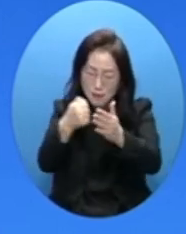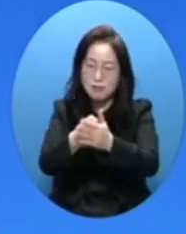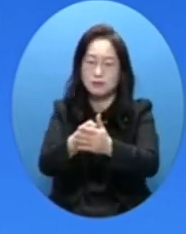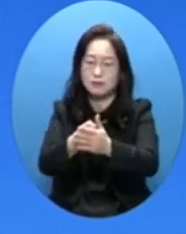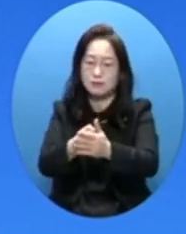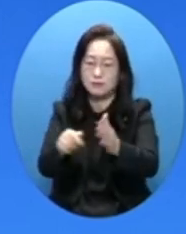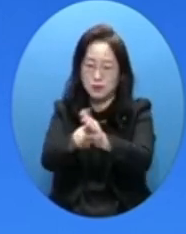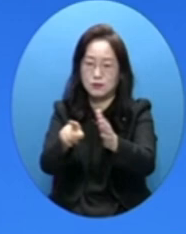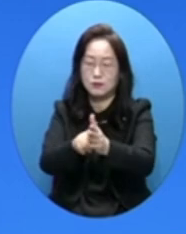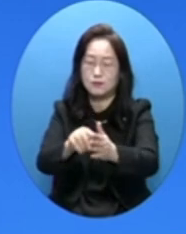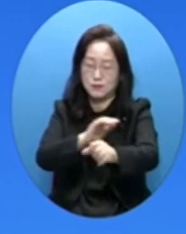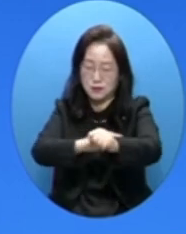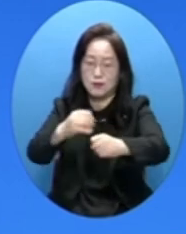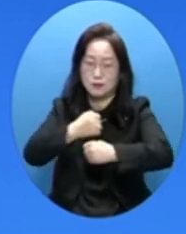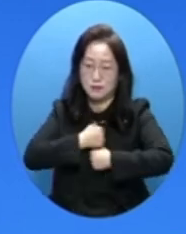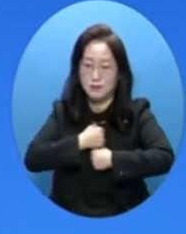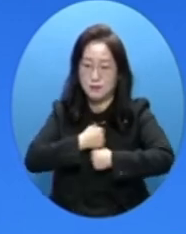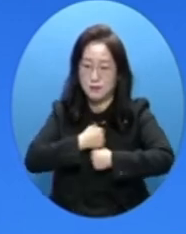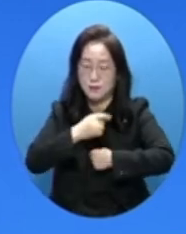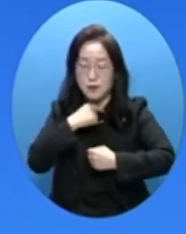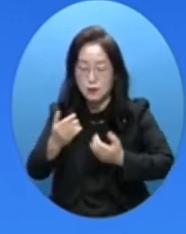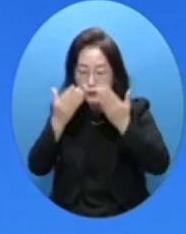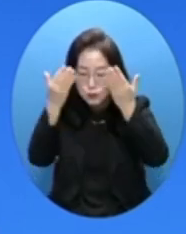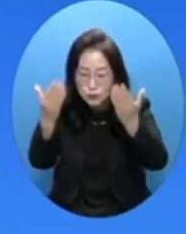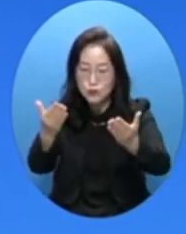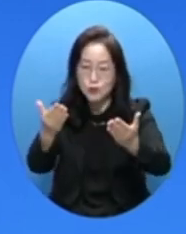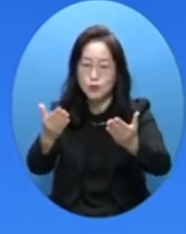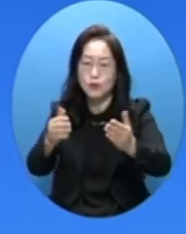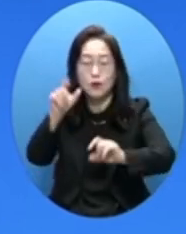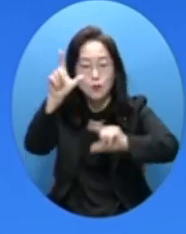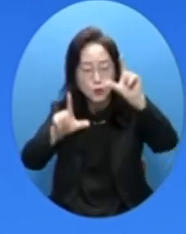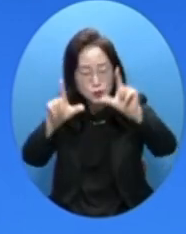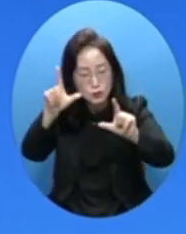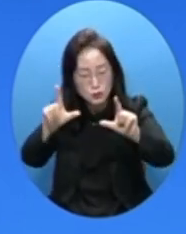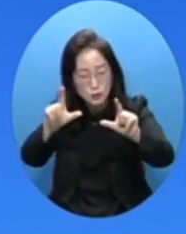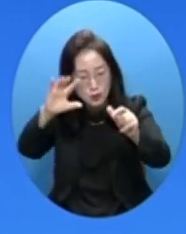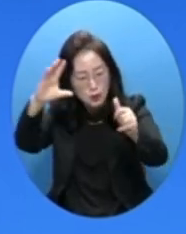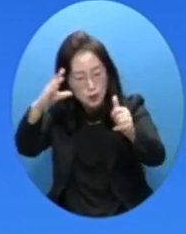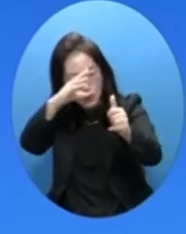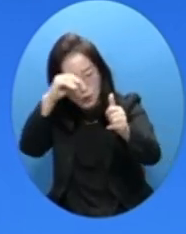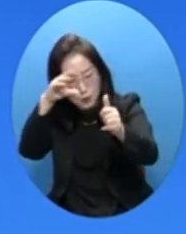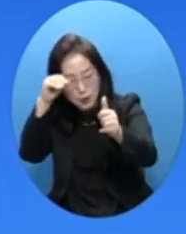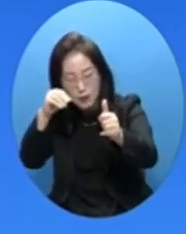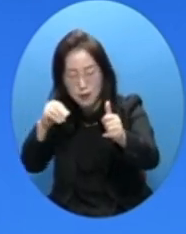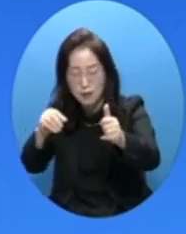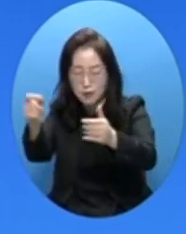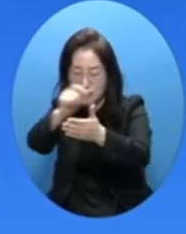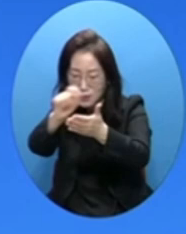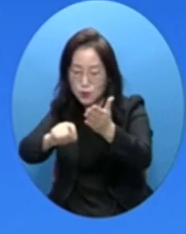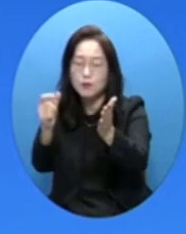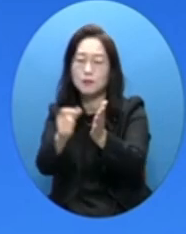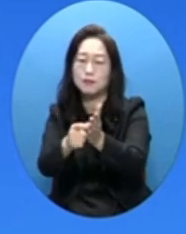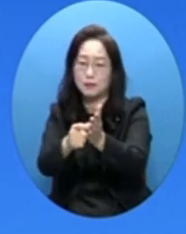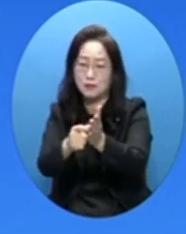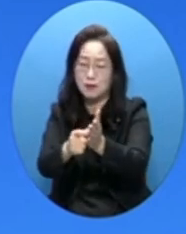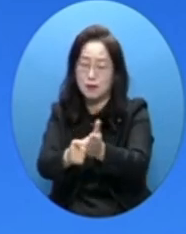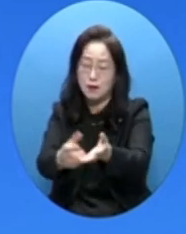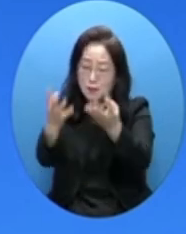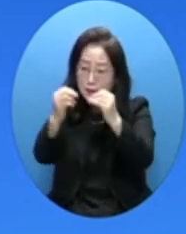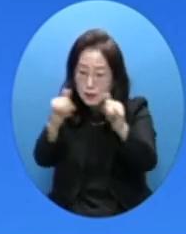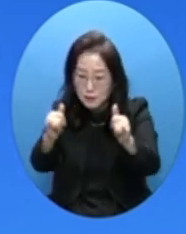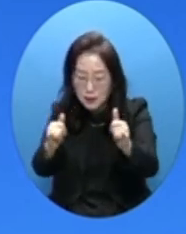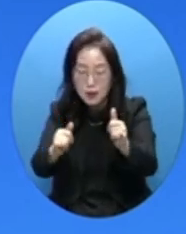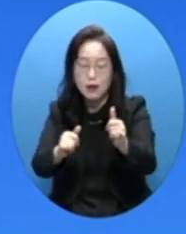그의 그 순교의 모습이 기록으로 남겨서 많은 사람들에게 큰 감동을 주었고 그의 죽음을 지켜본 많은 사람들이 주님 앞에 회개하고